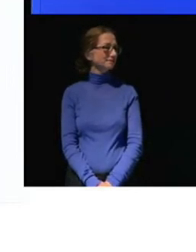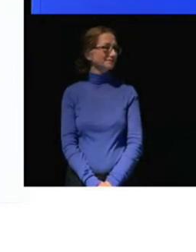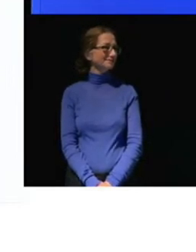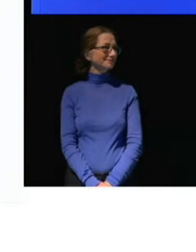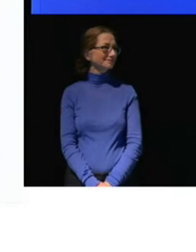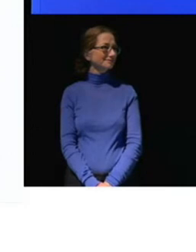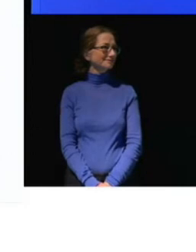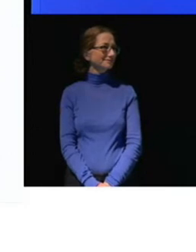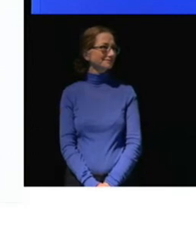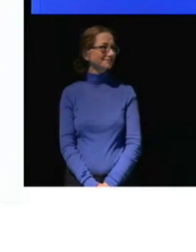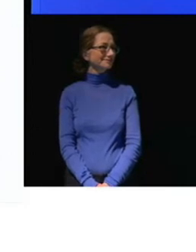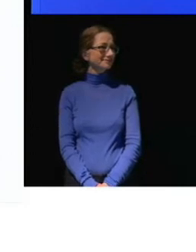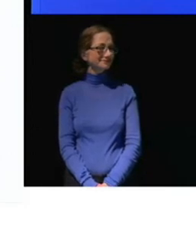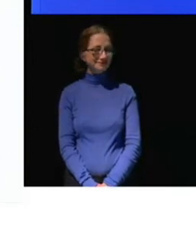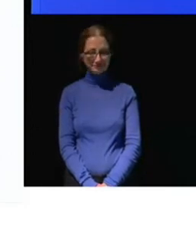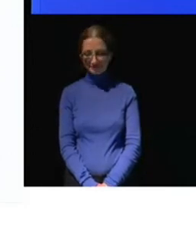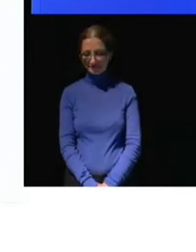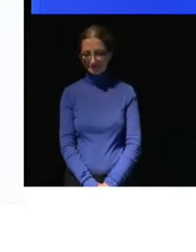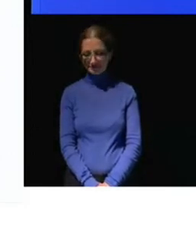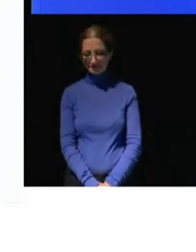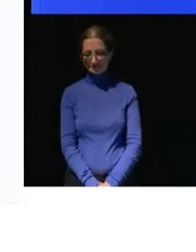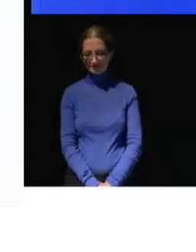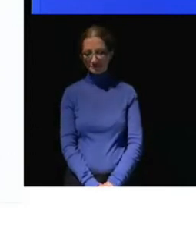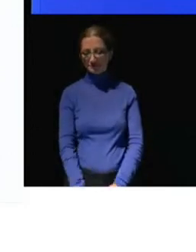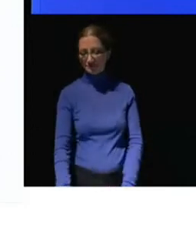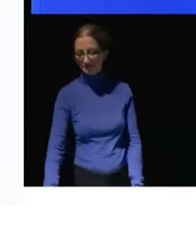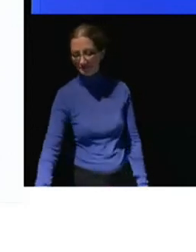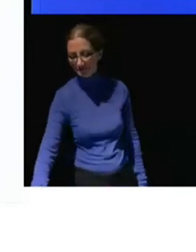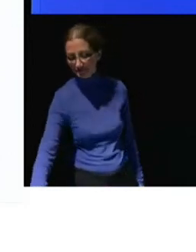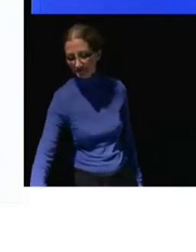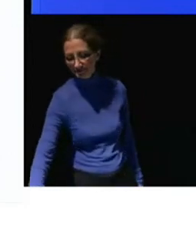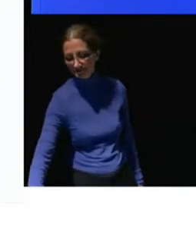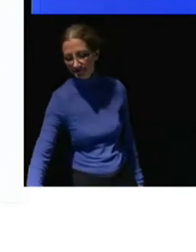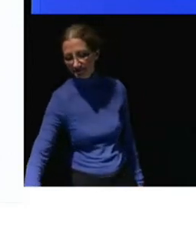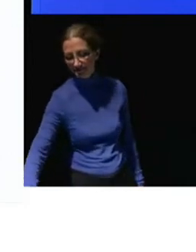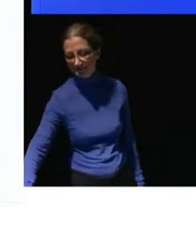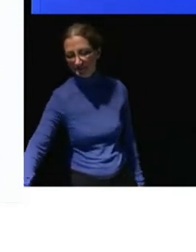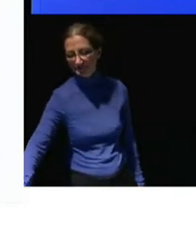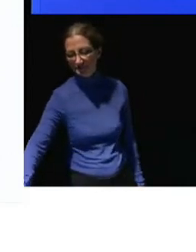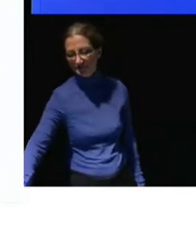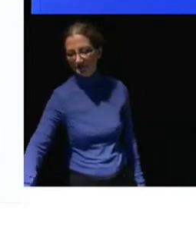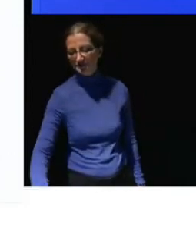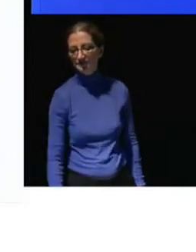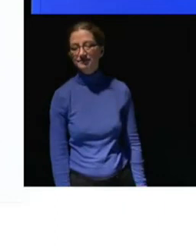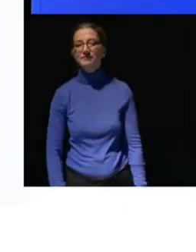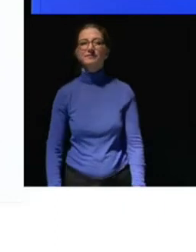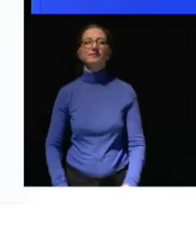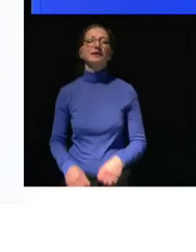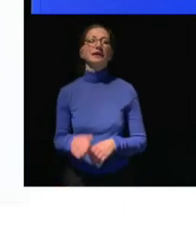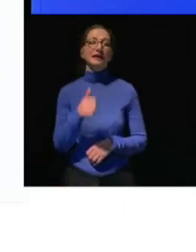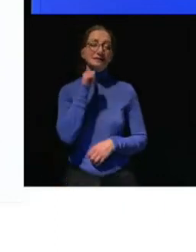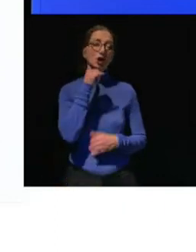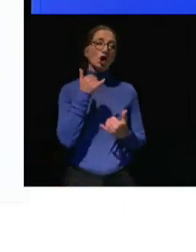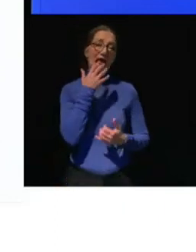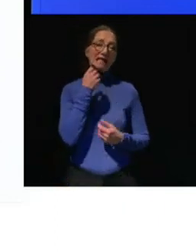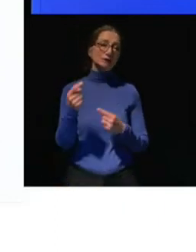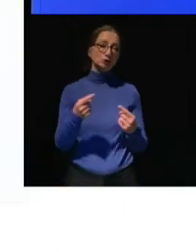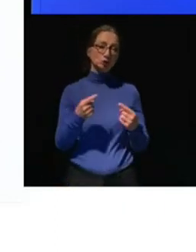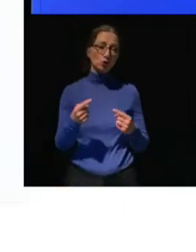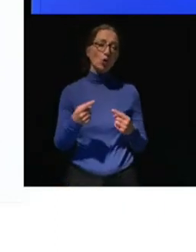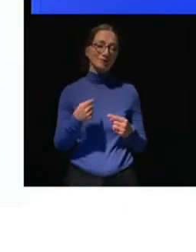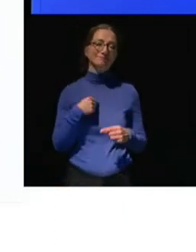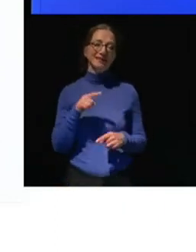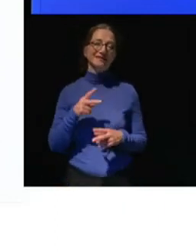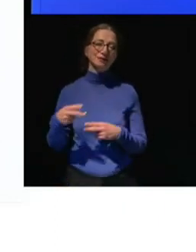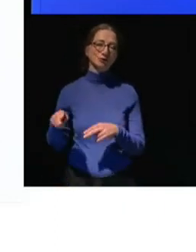Ich setze am Anfang an, was auch heute und gestern schon viel diskutiert wurde. In den beiden Studienteilen von Bel Adasme